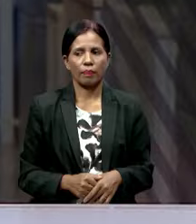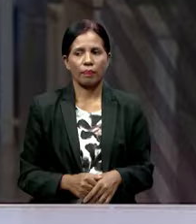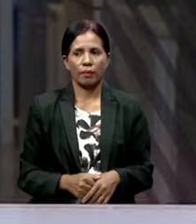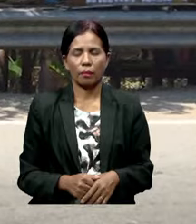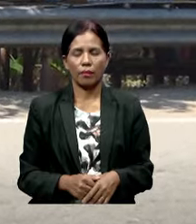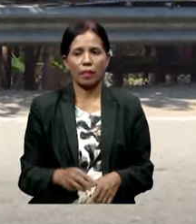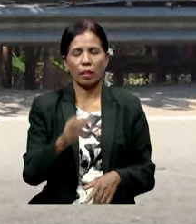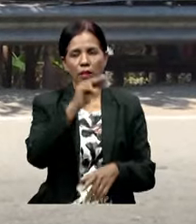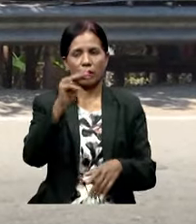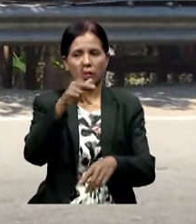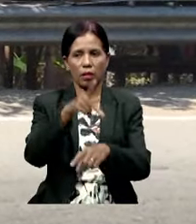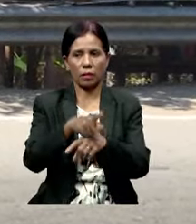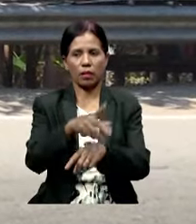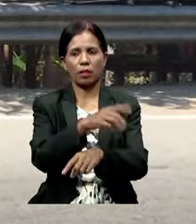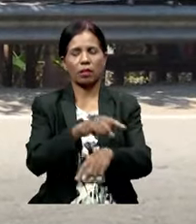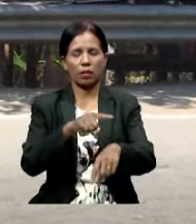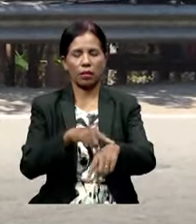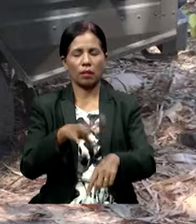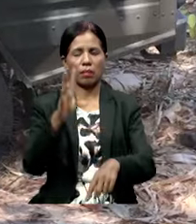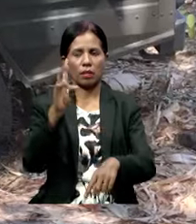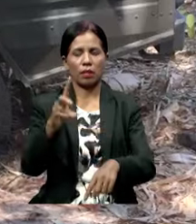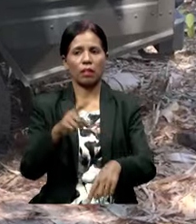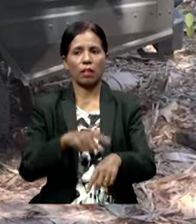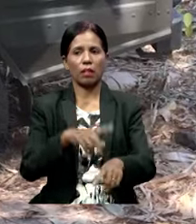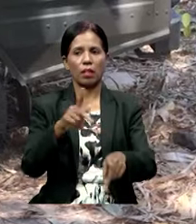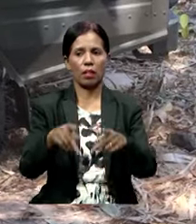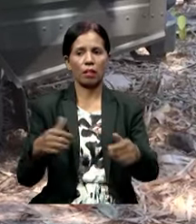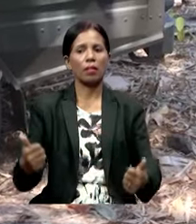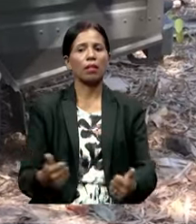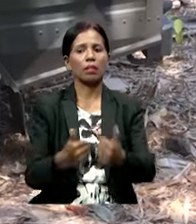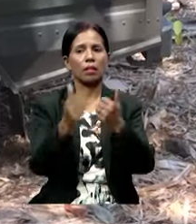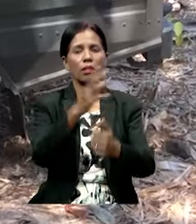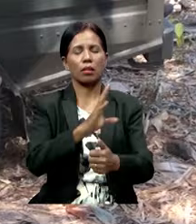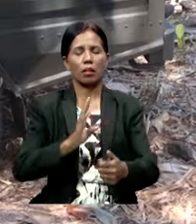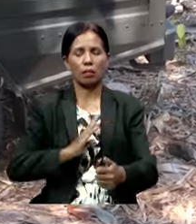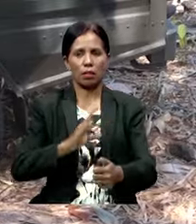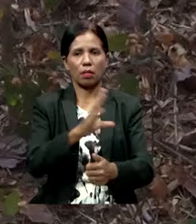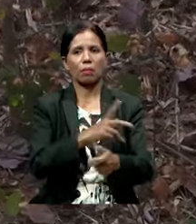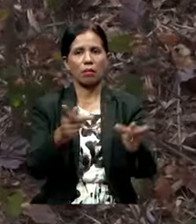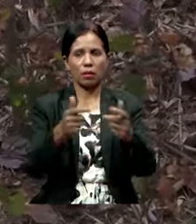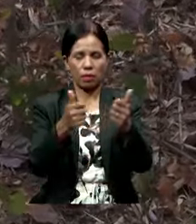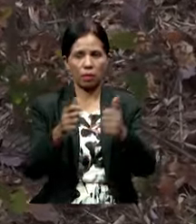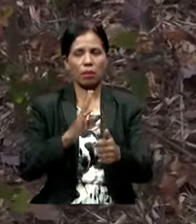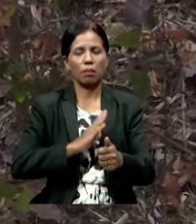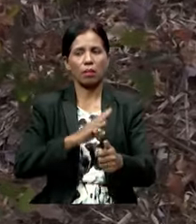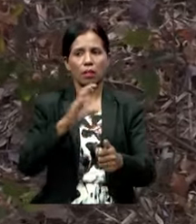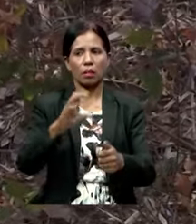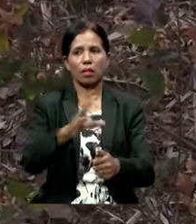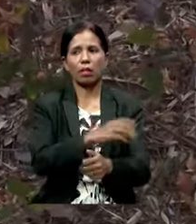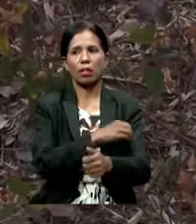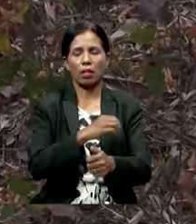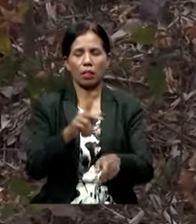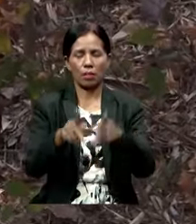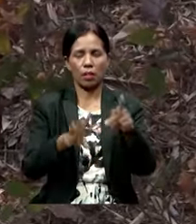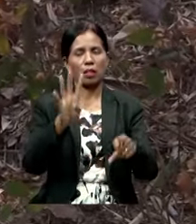Ia segunda feira kalan, mais ou menos tuku hitu, forsa naval nain nen, hetan accidente iha area bukoli, posto administrativo baukau, accidente ne, nain